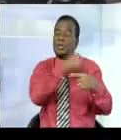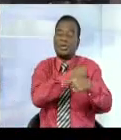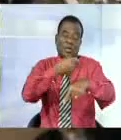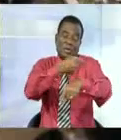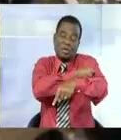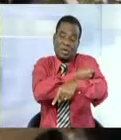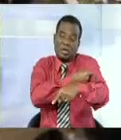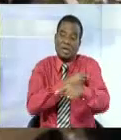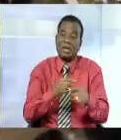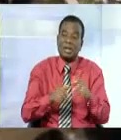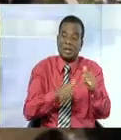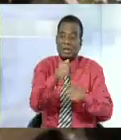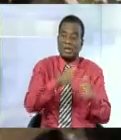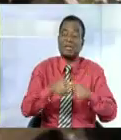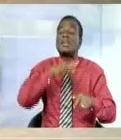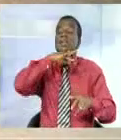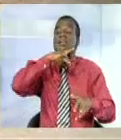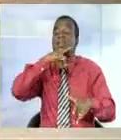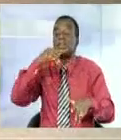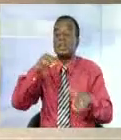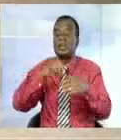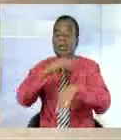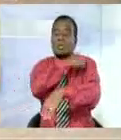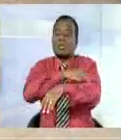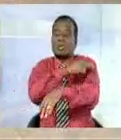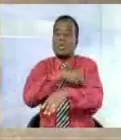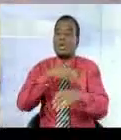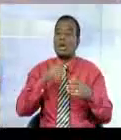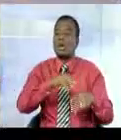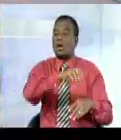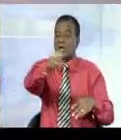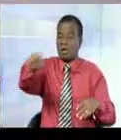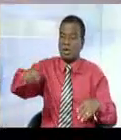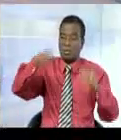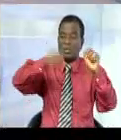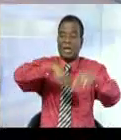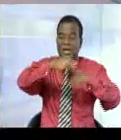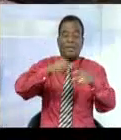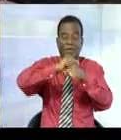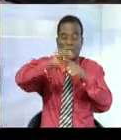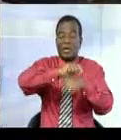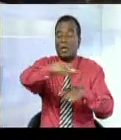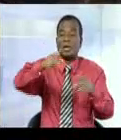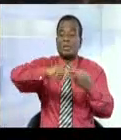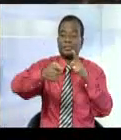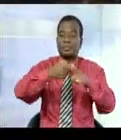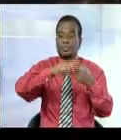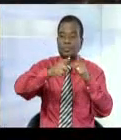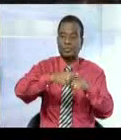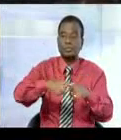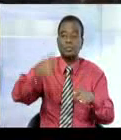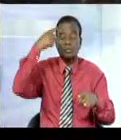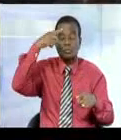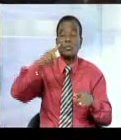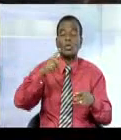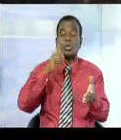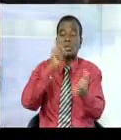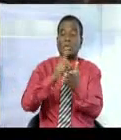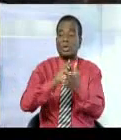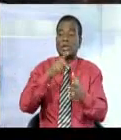la gestion des déchets sanitaires. Ces derniers pourront à leur tour former leurs collègues. Selon Dr Marie-Joseph Bitti,